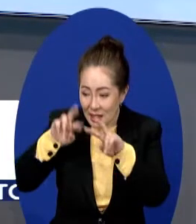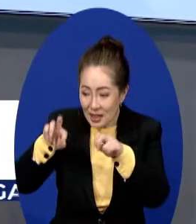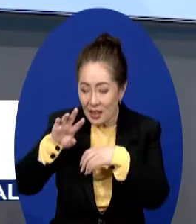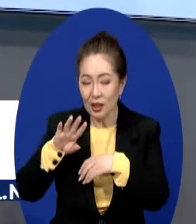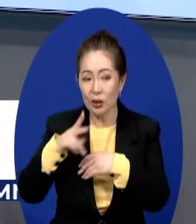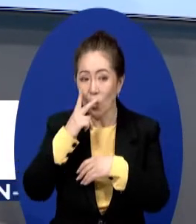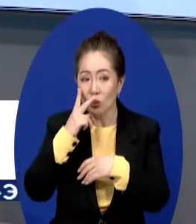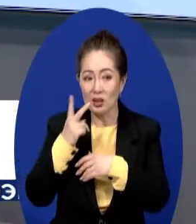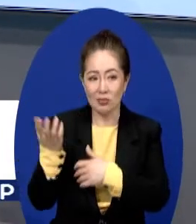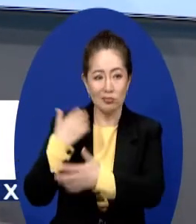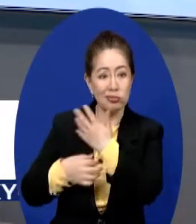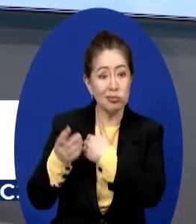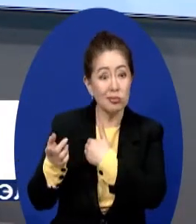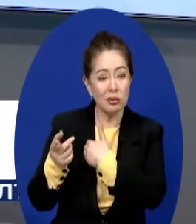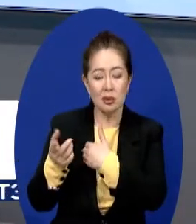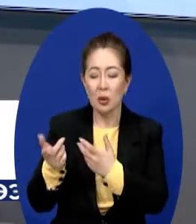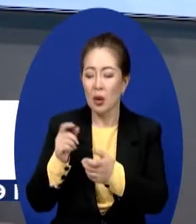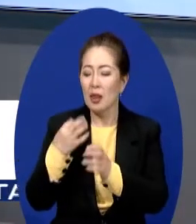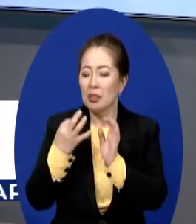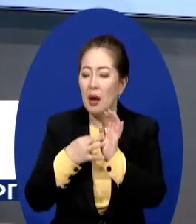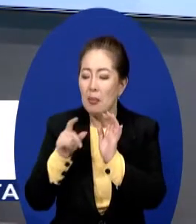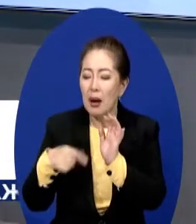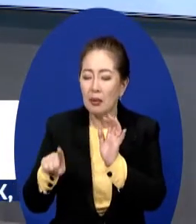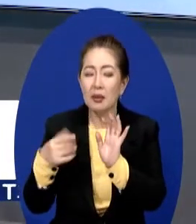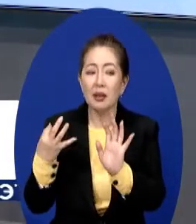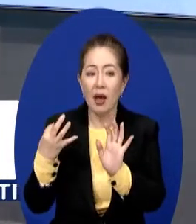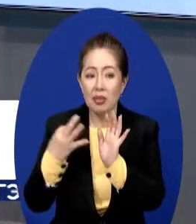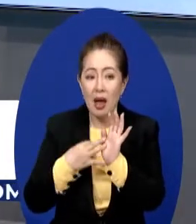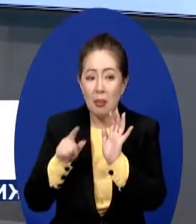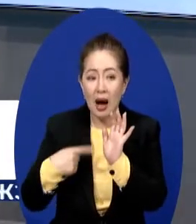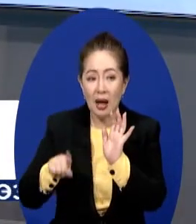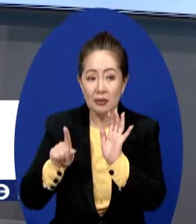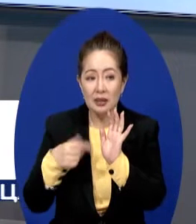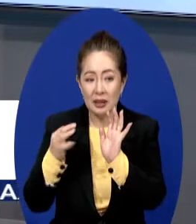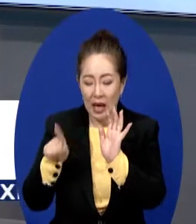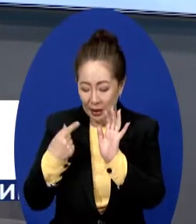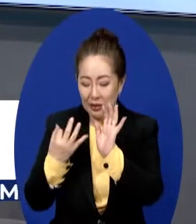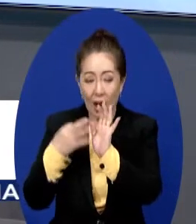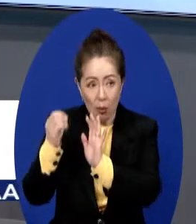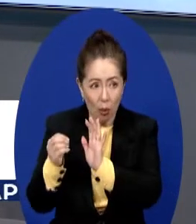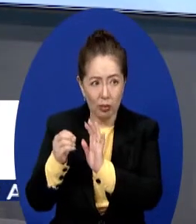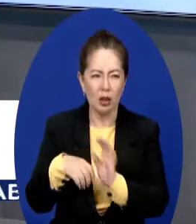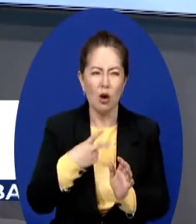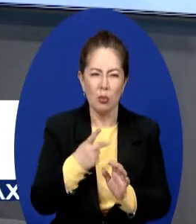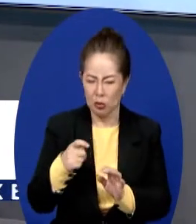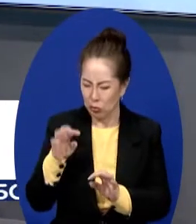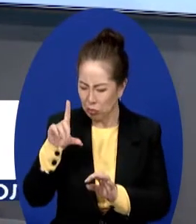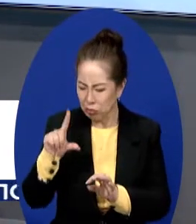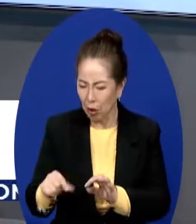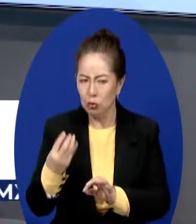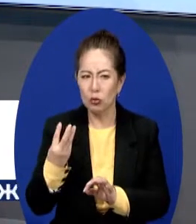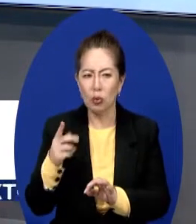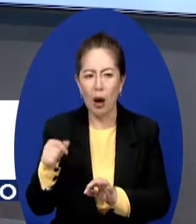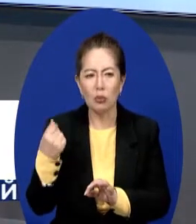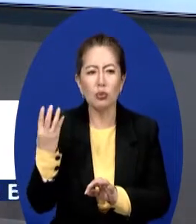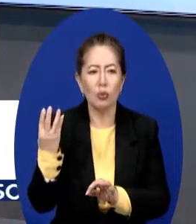ердөө 8.8%-ийг нь зарцуулсан байдаг бол за 2021 онд дахин бурж ердөө 4.4%-ийг л